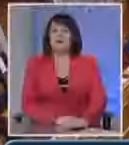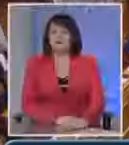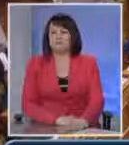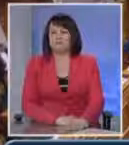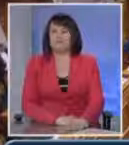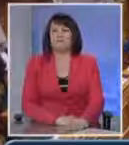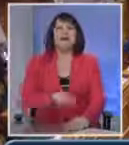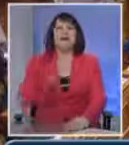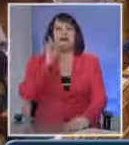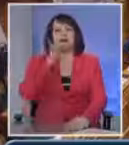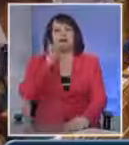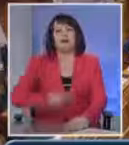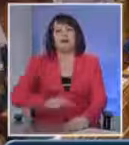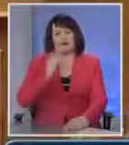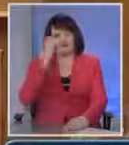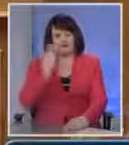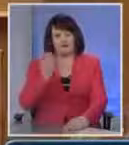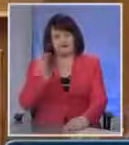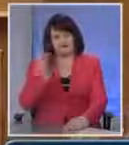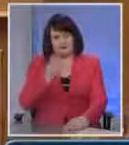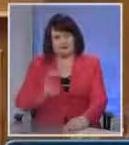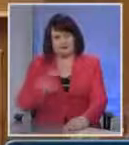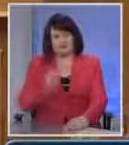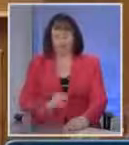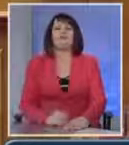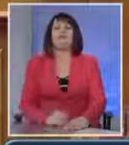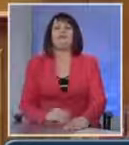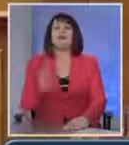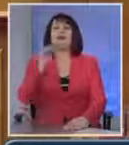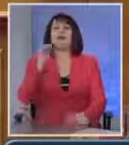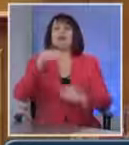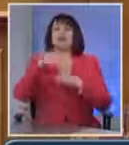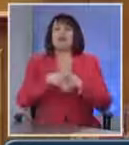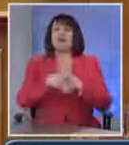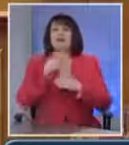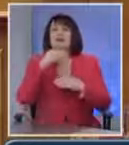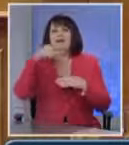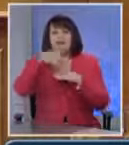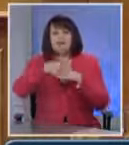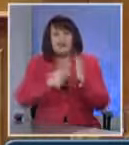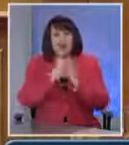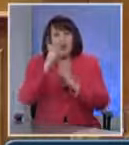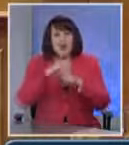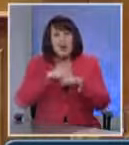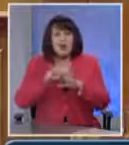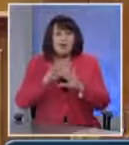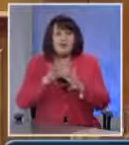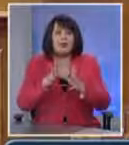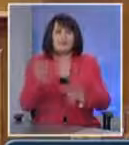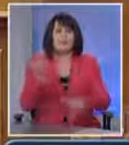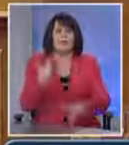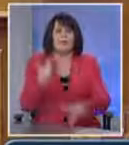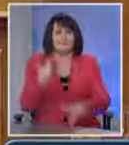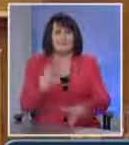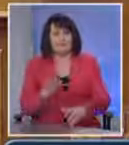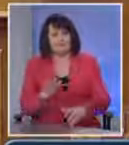κυρίες και κύριοι συνάδελφοι, το βράδυ της Τετάρτης, σχεδόν μεσάνυχτα, πήραμε ένα μήνυμα.